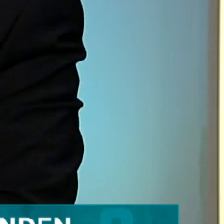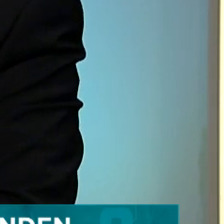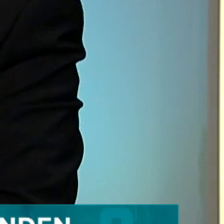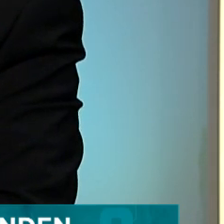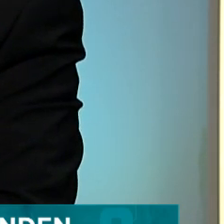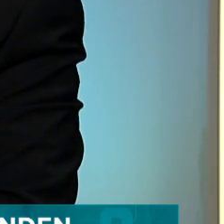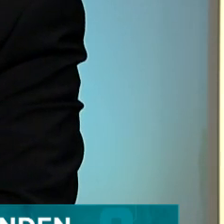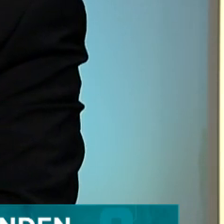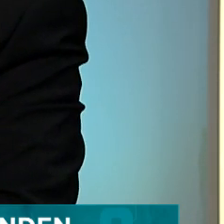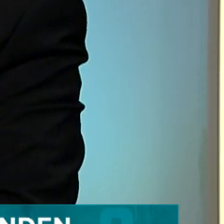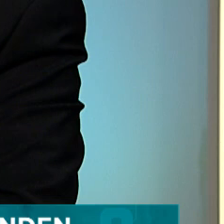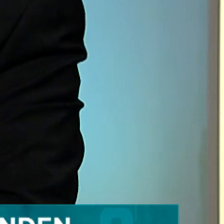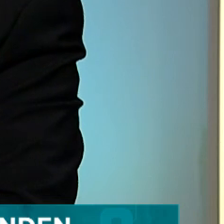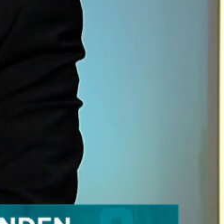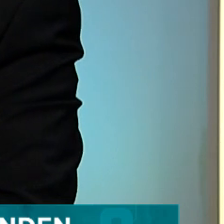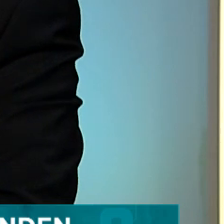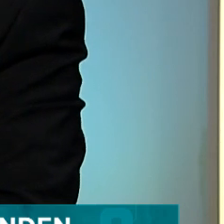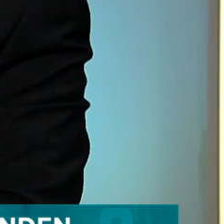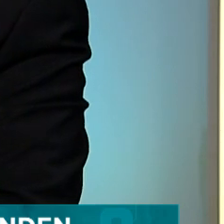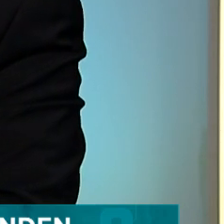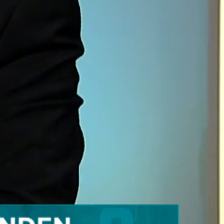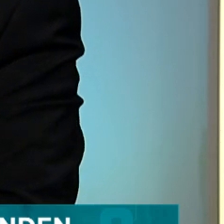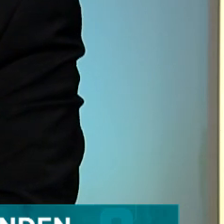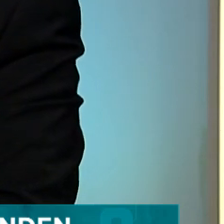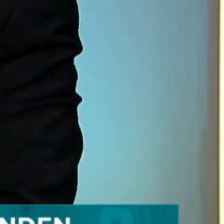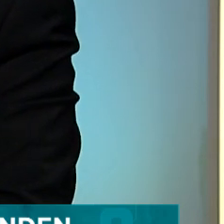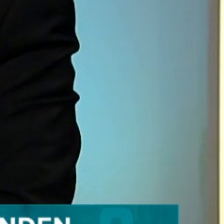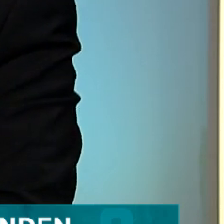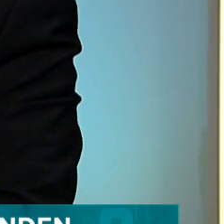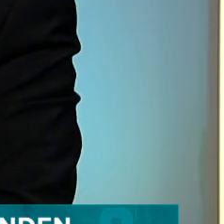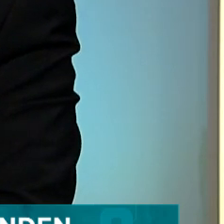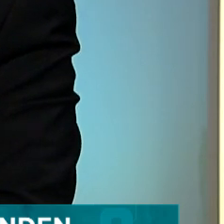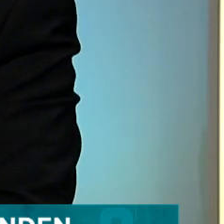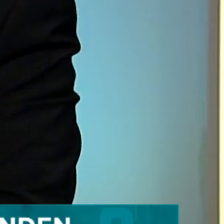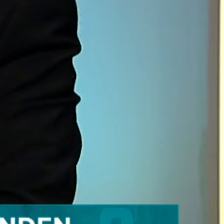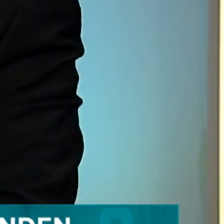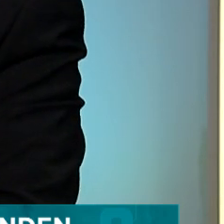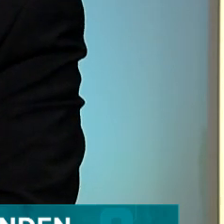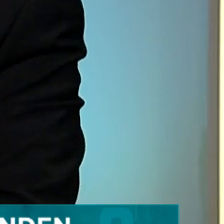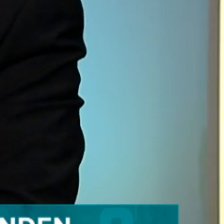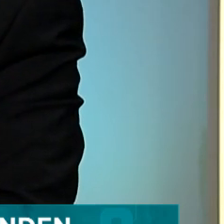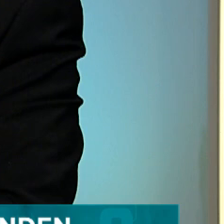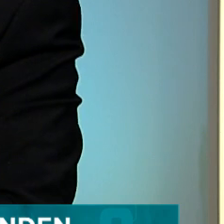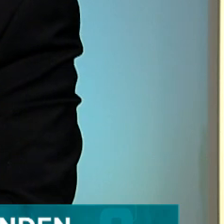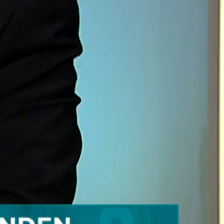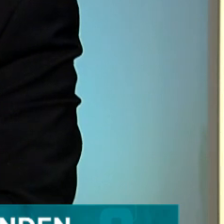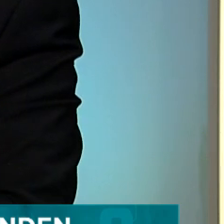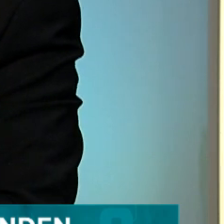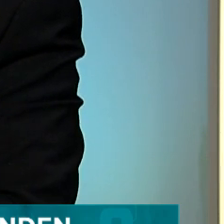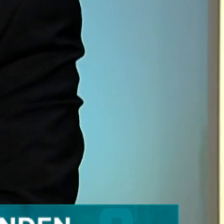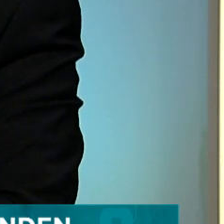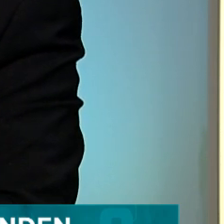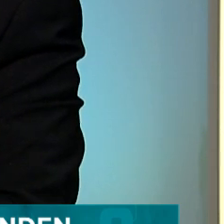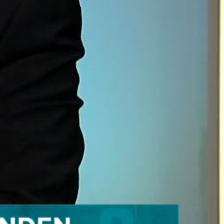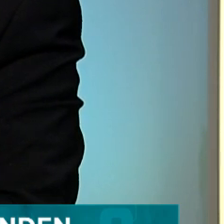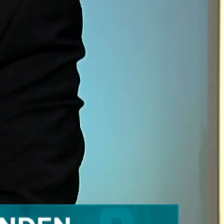kirani Önümüzdeki Ramazandan sonraya kalırsa bu durumda Hem kaza eder hem